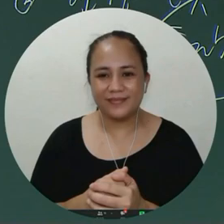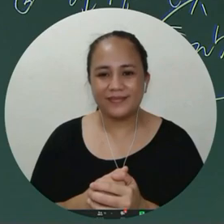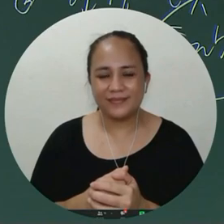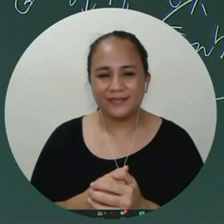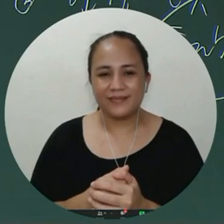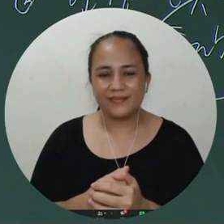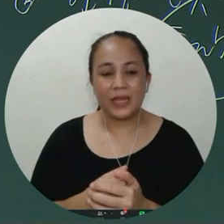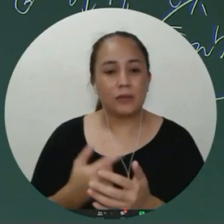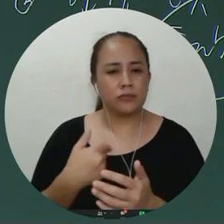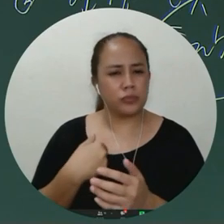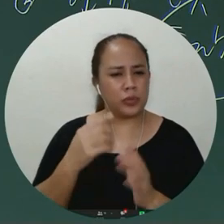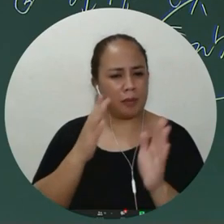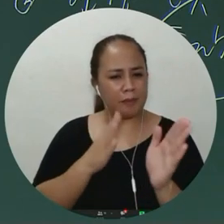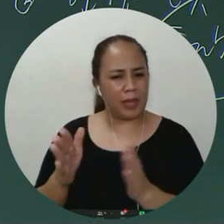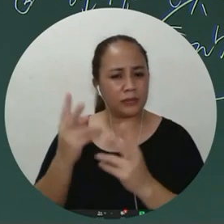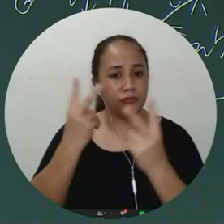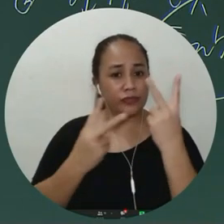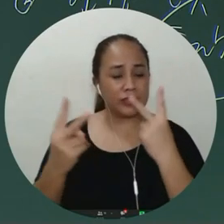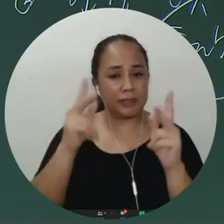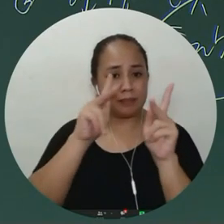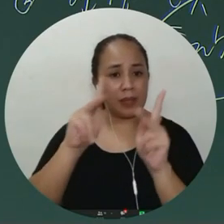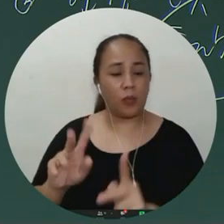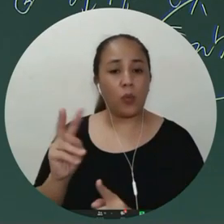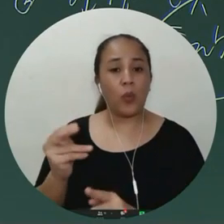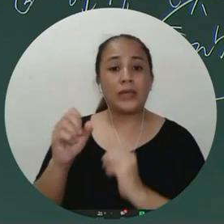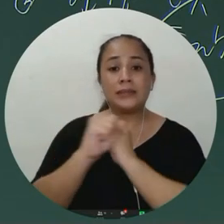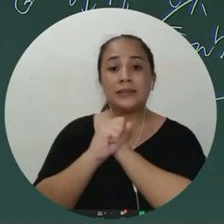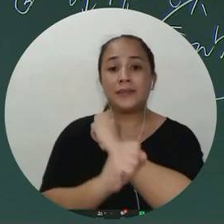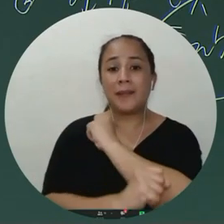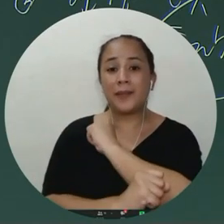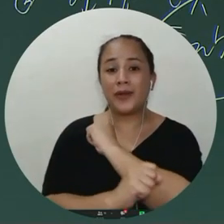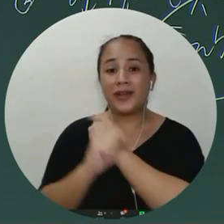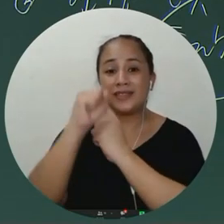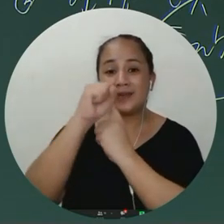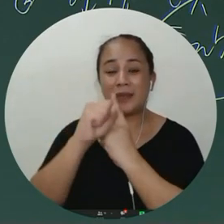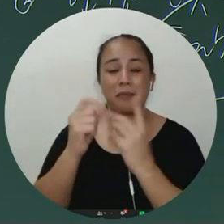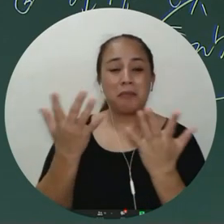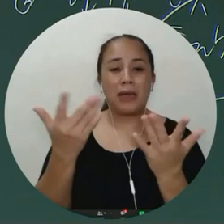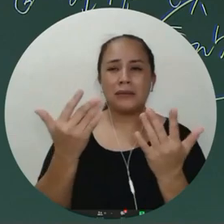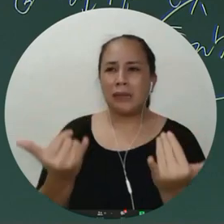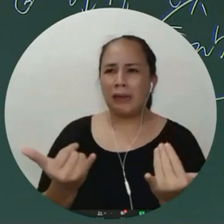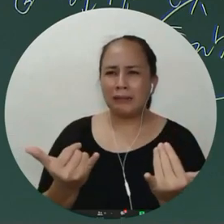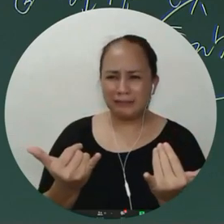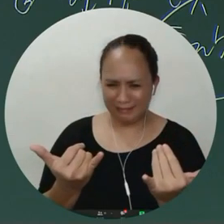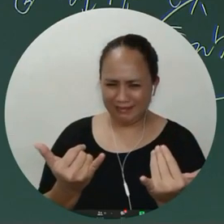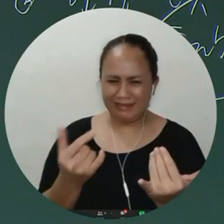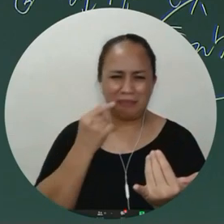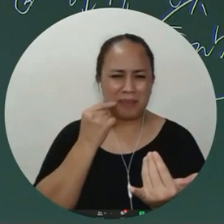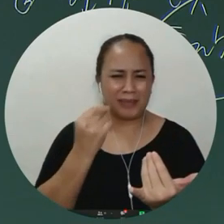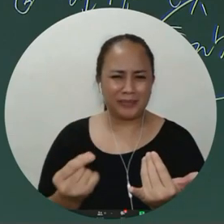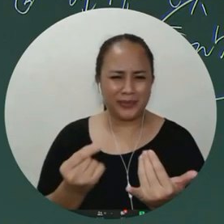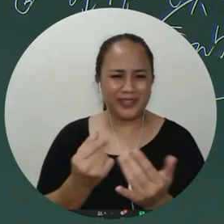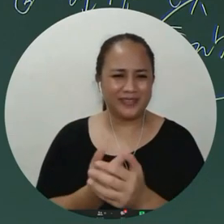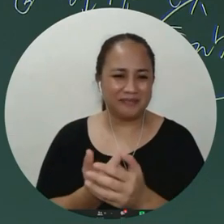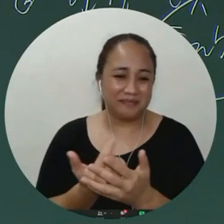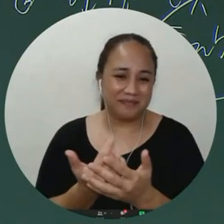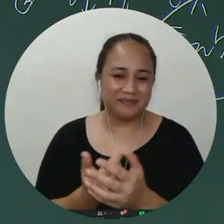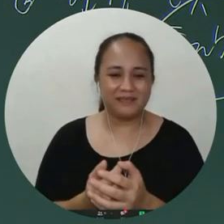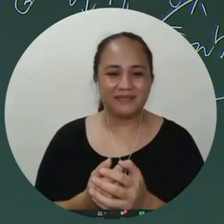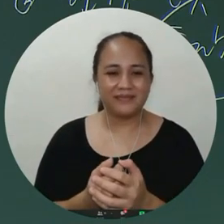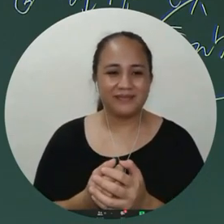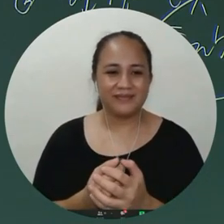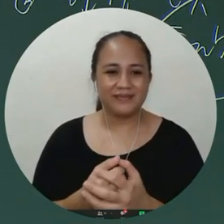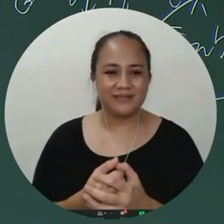So I was planning on visiting Palawan in September but as of now it almost seems impossible. 비행기표 다 예약해 놨는데